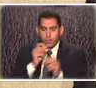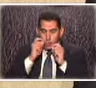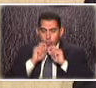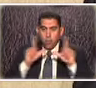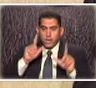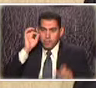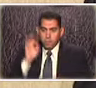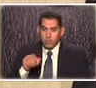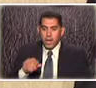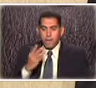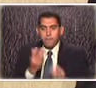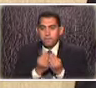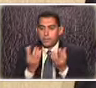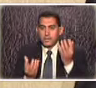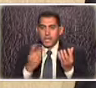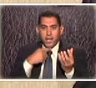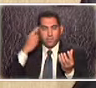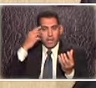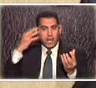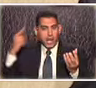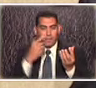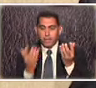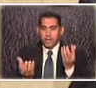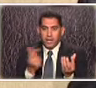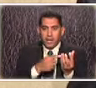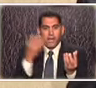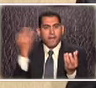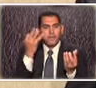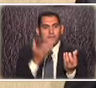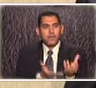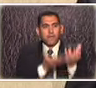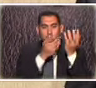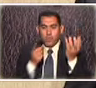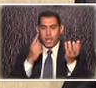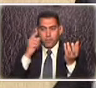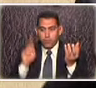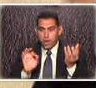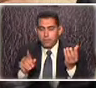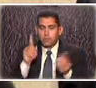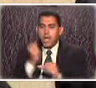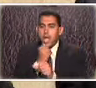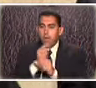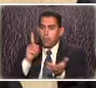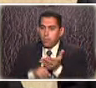عايزين نشوف الواقعيه وما بينهما ما هي ما هو الخيار الثالث ما بين